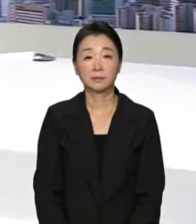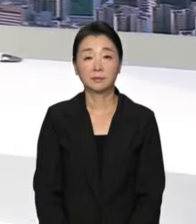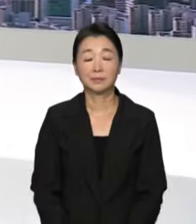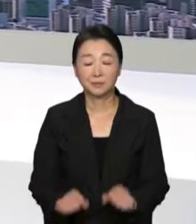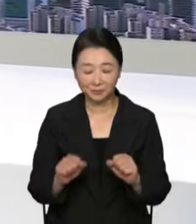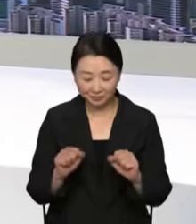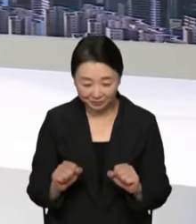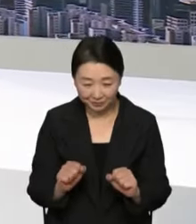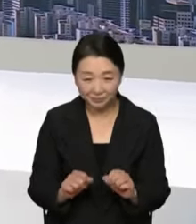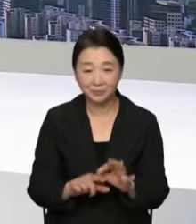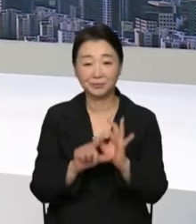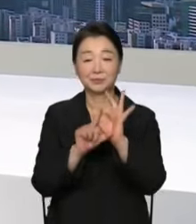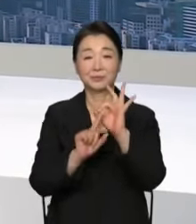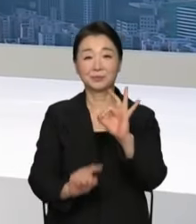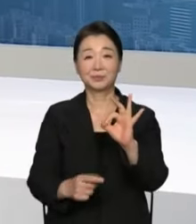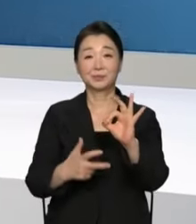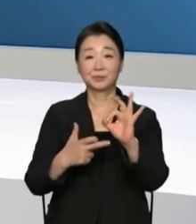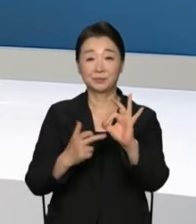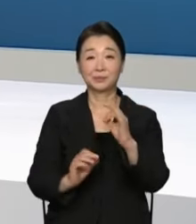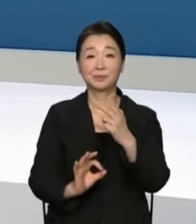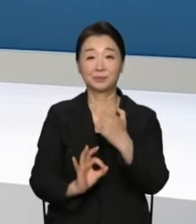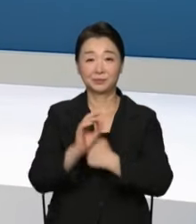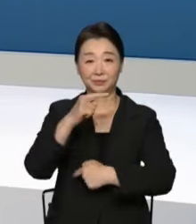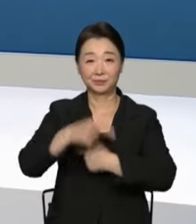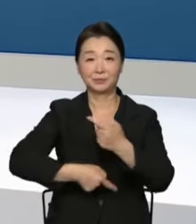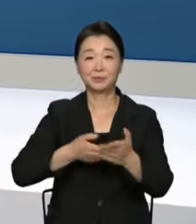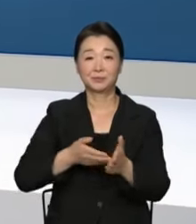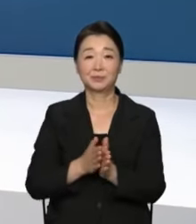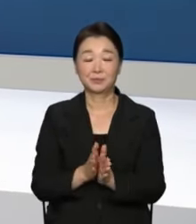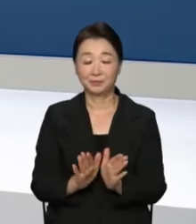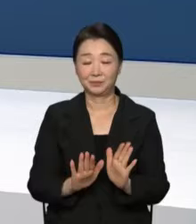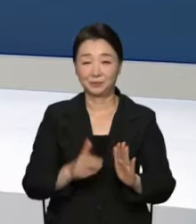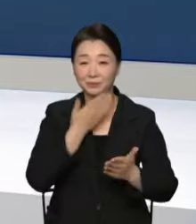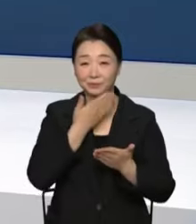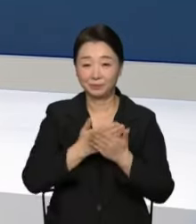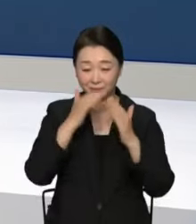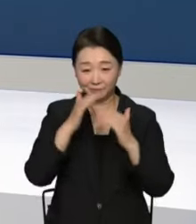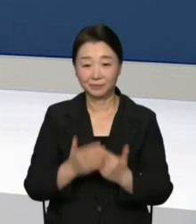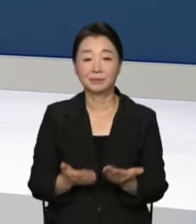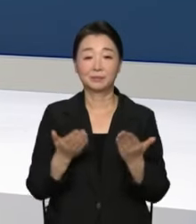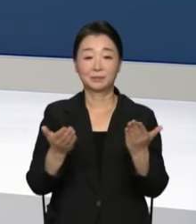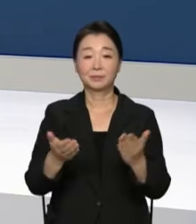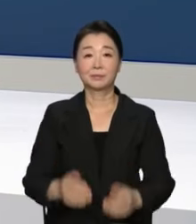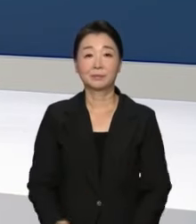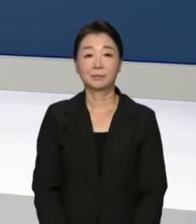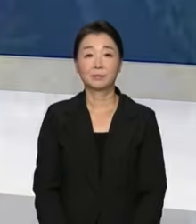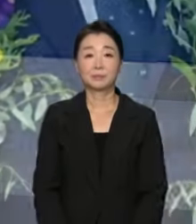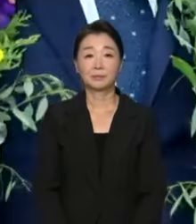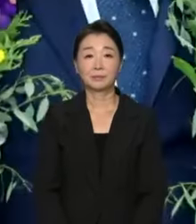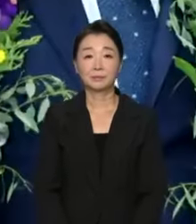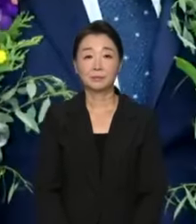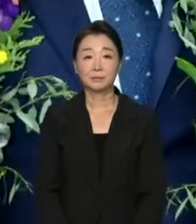시청자 여러분 안녕하십니까? 10월 17일 JTBC 아침엔 시작합니다. 먼저 오늘 아침 주요 뉴스입니다.